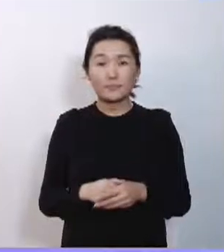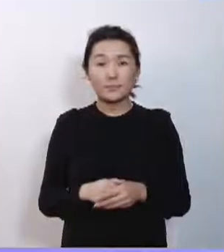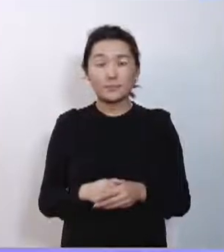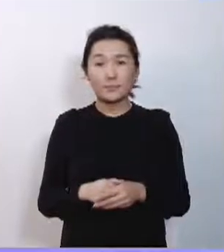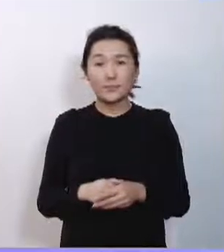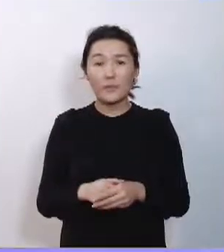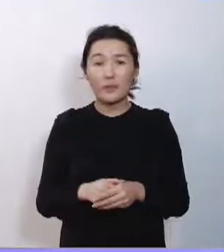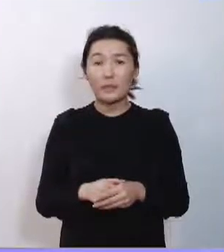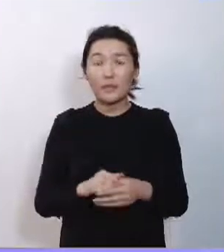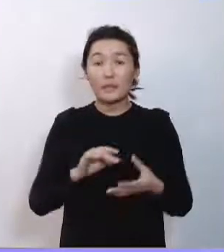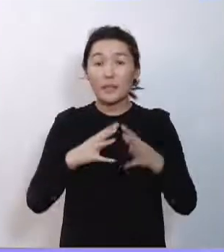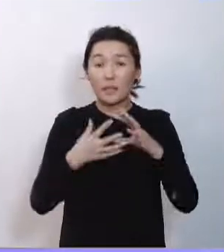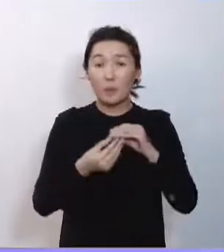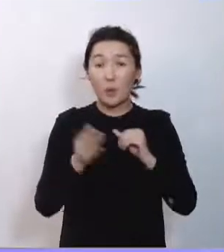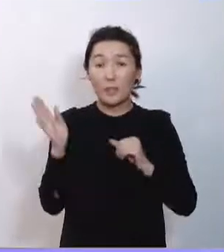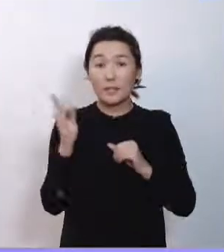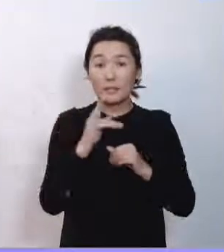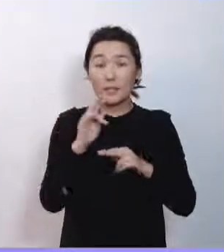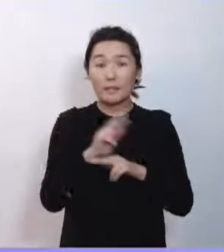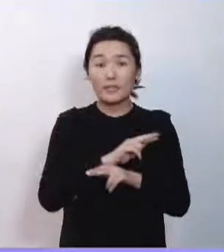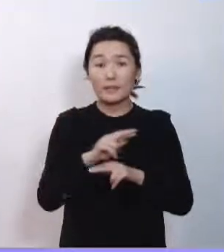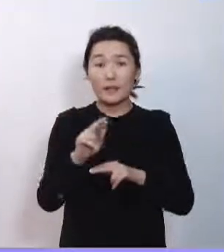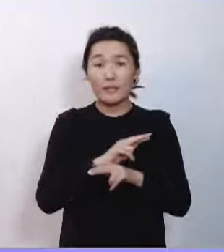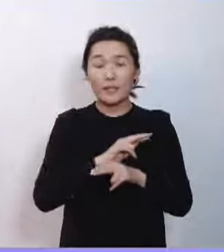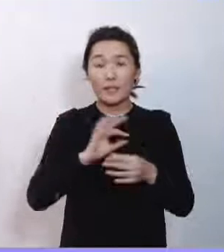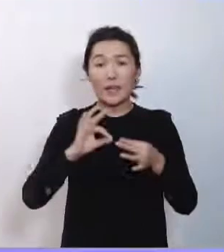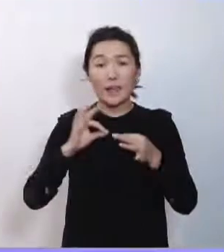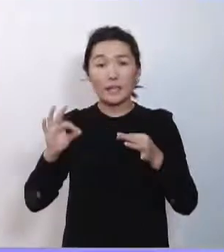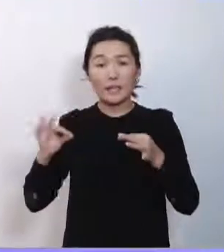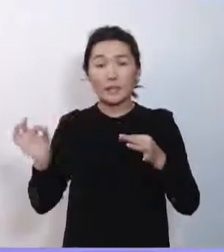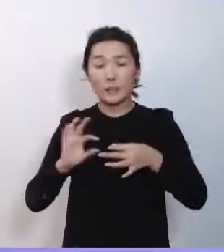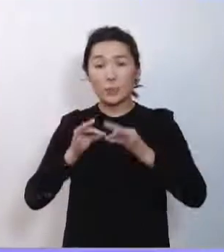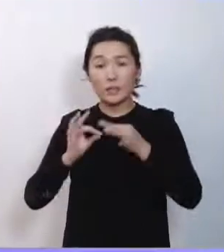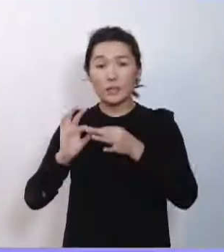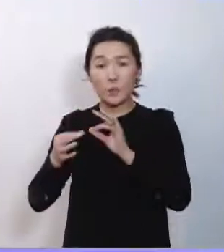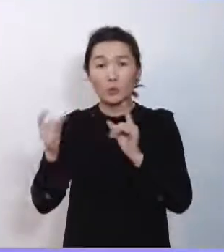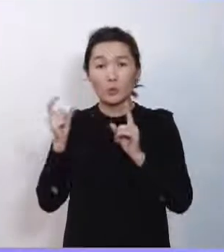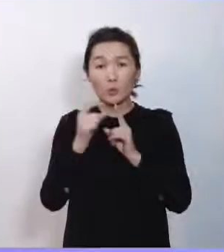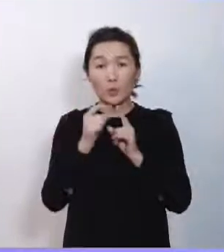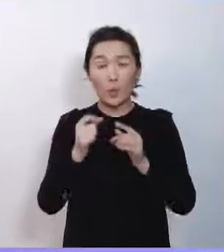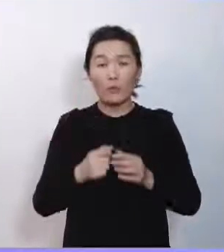Таким образом мы восстановили логическую цепочку слов.